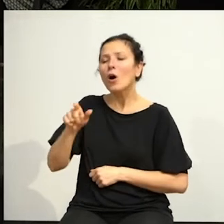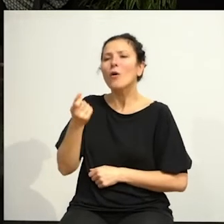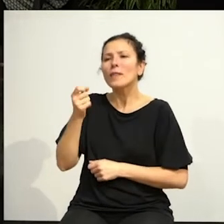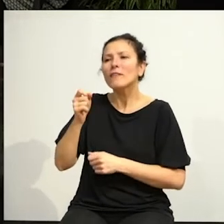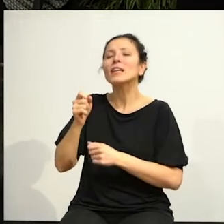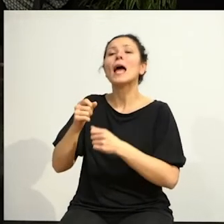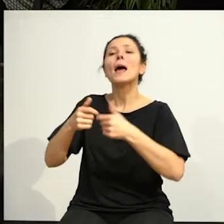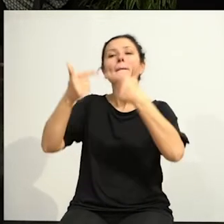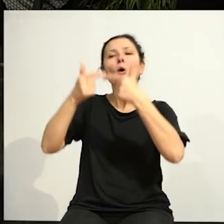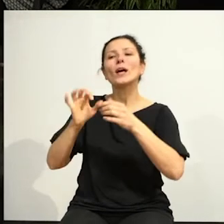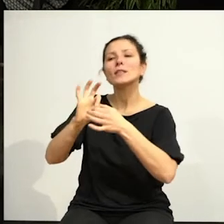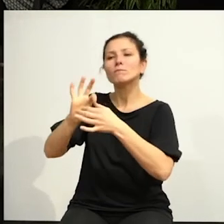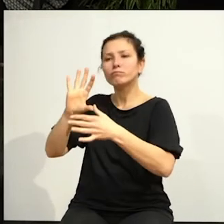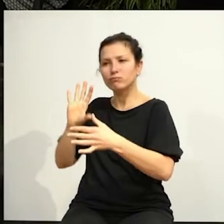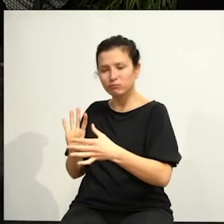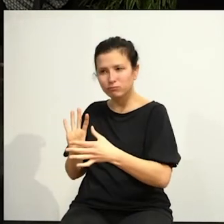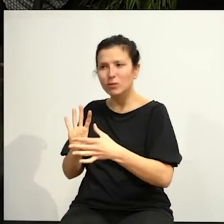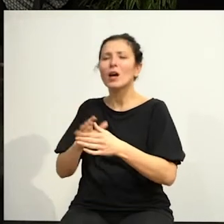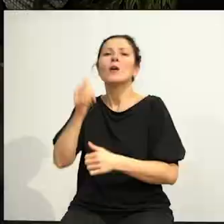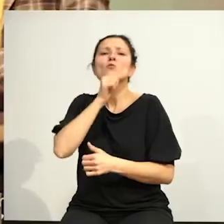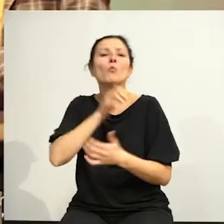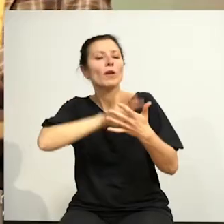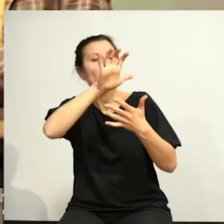próbuje prozy, próbuje pisać opowiadania.